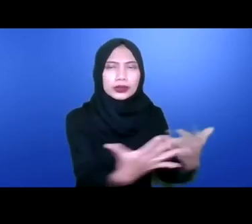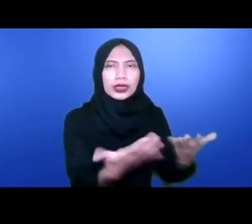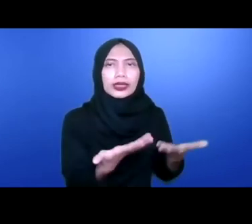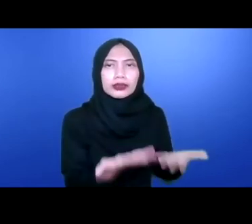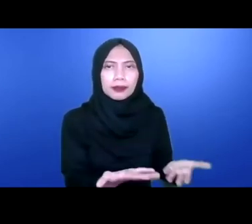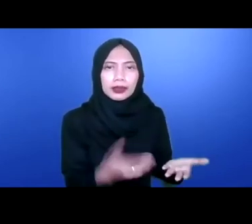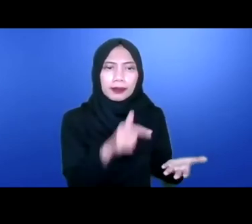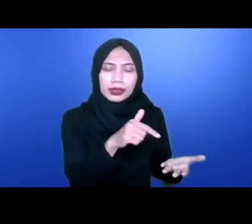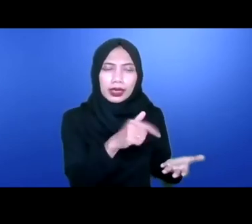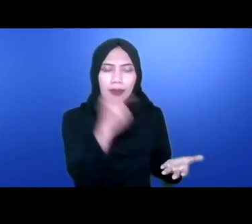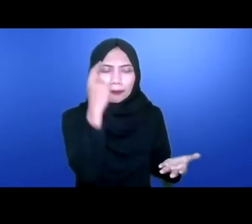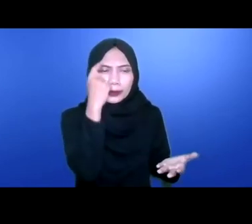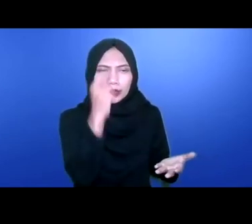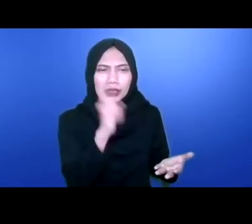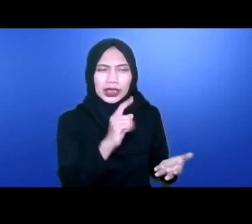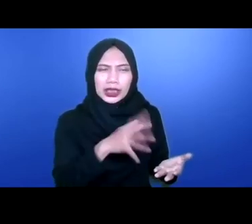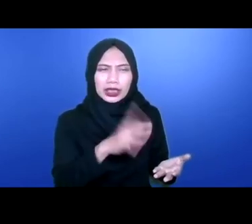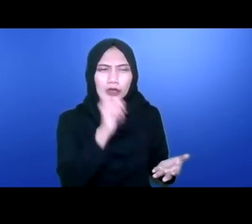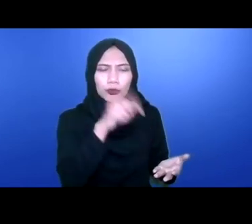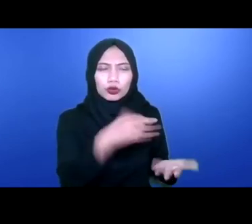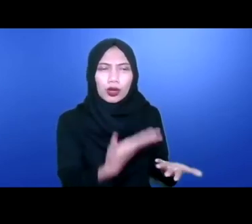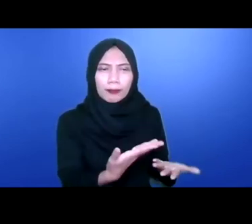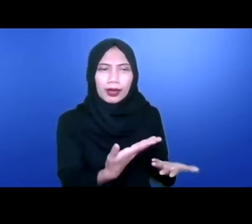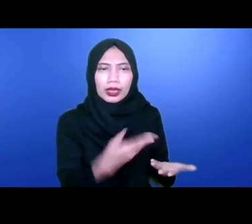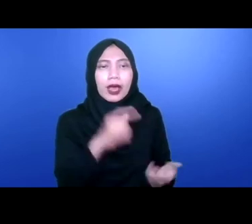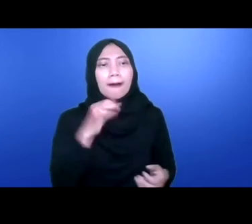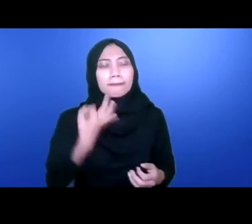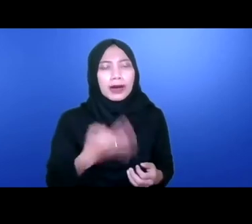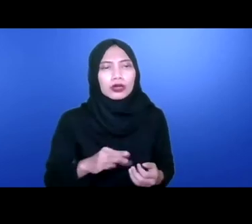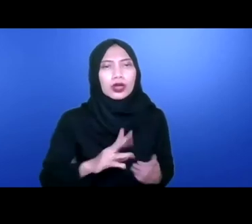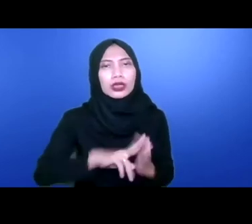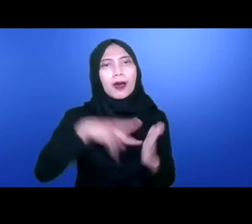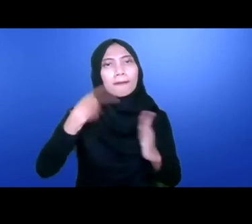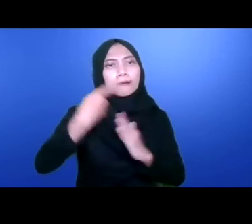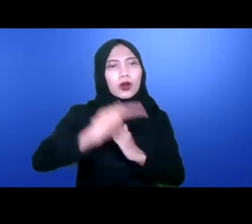Baru kita bisa ngelihat program yang apa yang kita bikin itu tidak